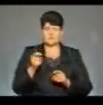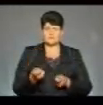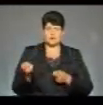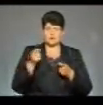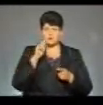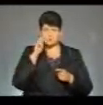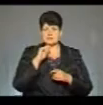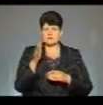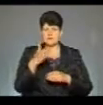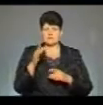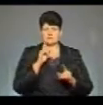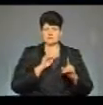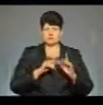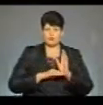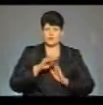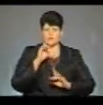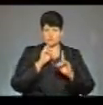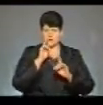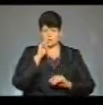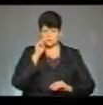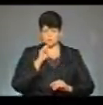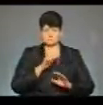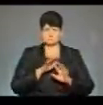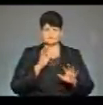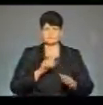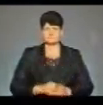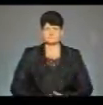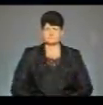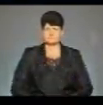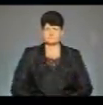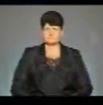український стяг до сесійної зали Верховної Ради.